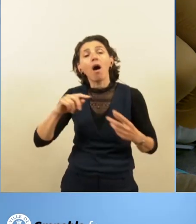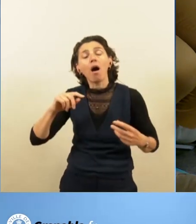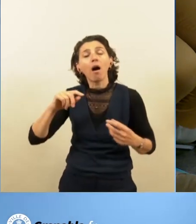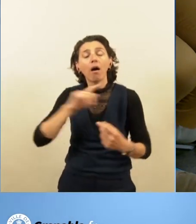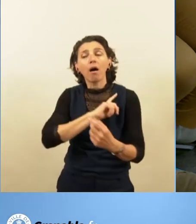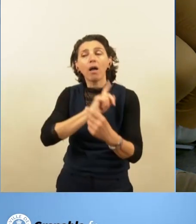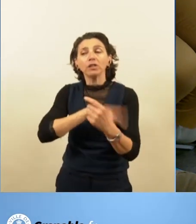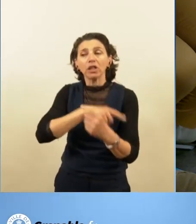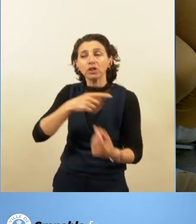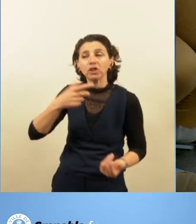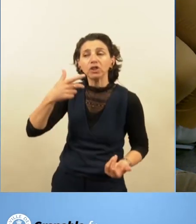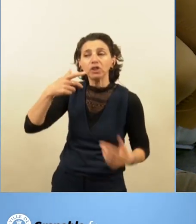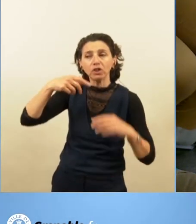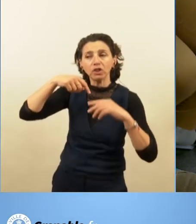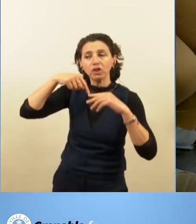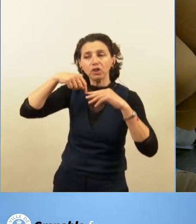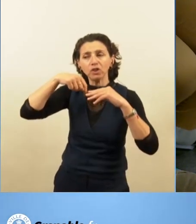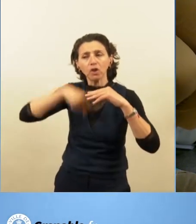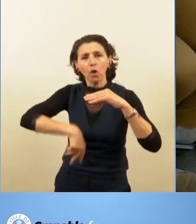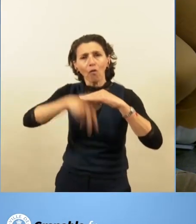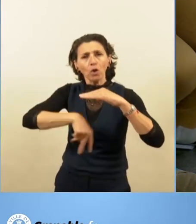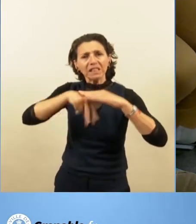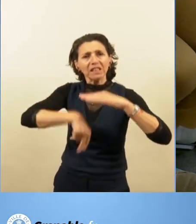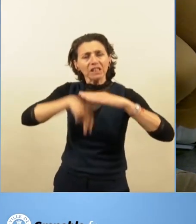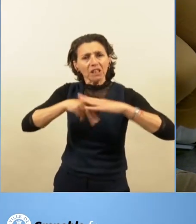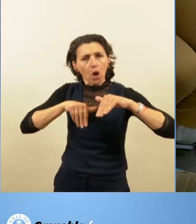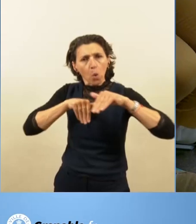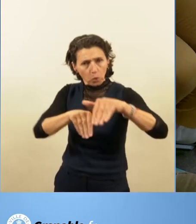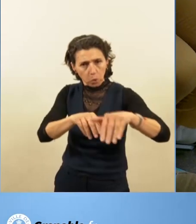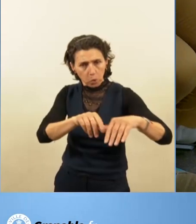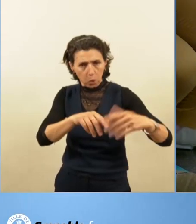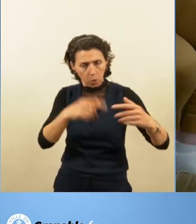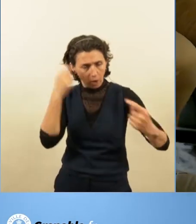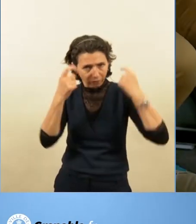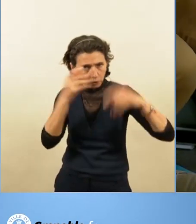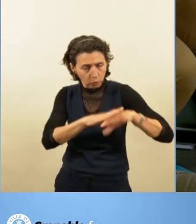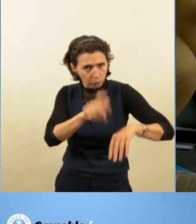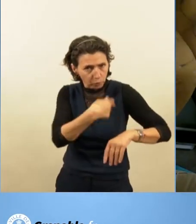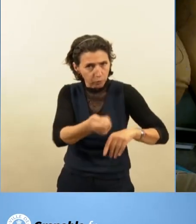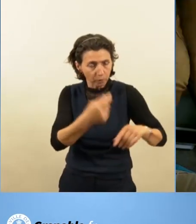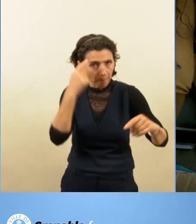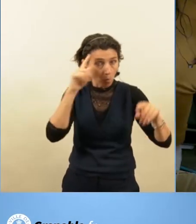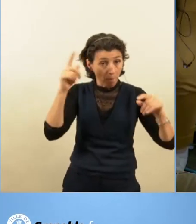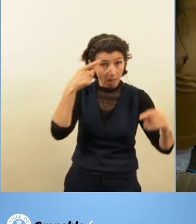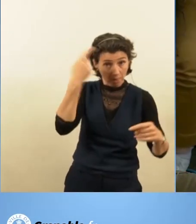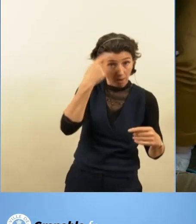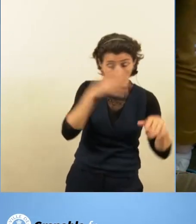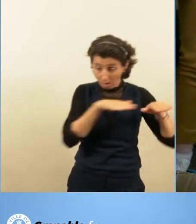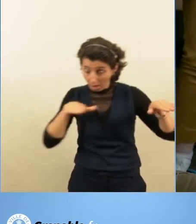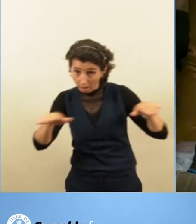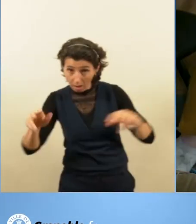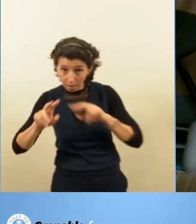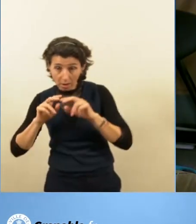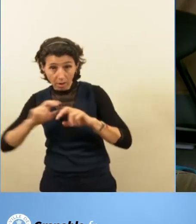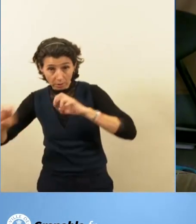peut-être il serait plus intelligent de penser à la gratuité du transport en commun de potentialiser ce système là pour que les gens